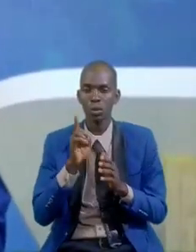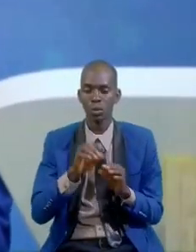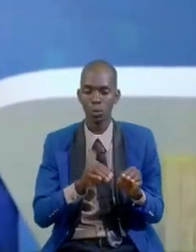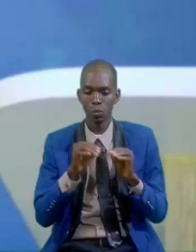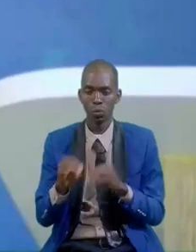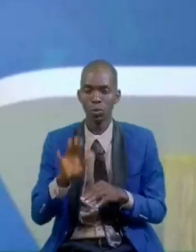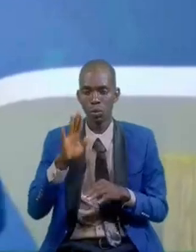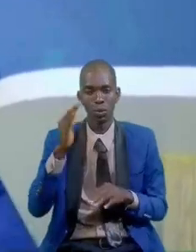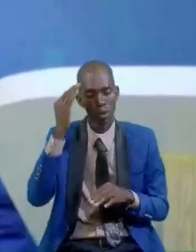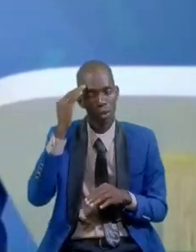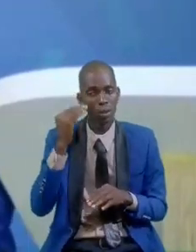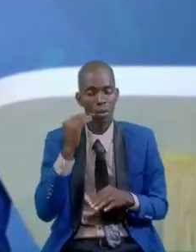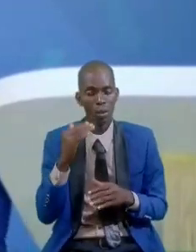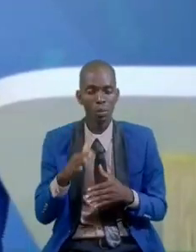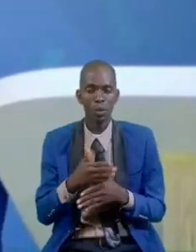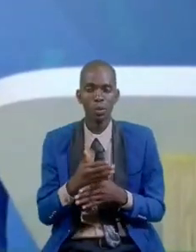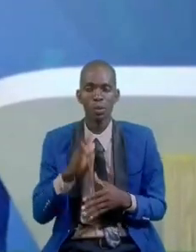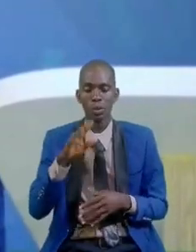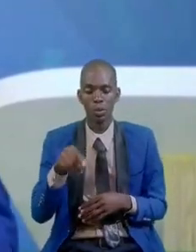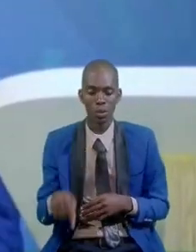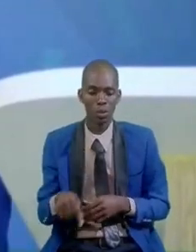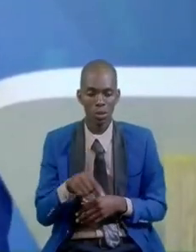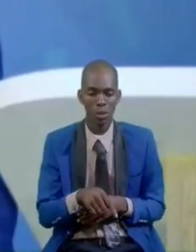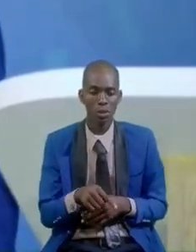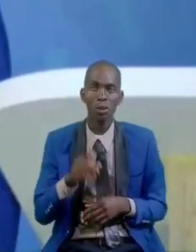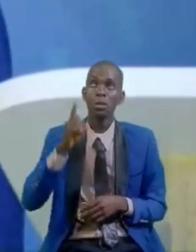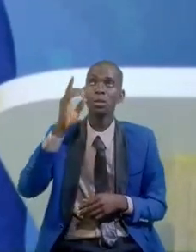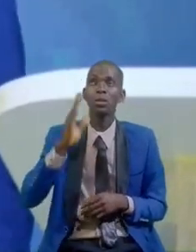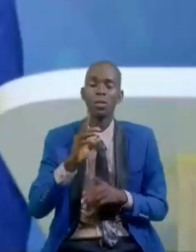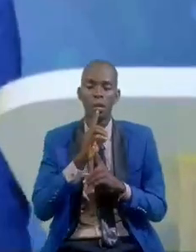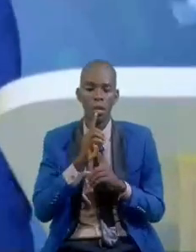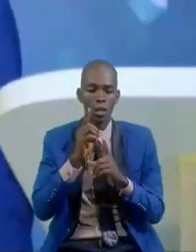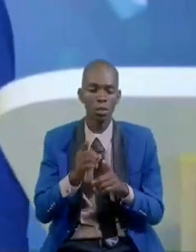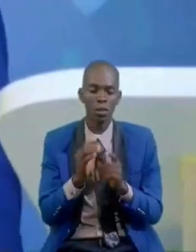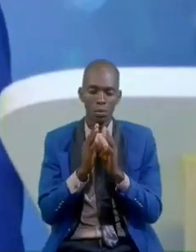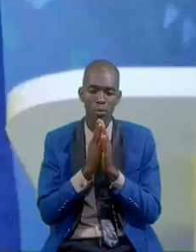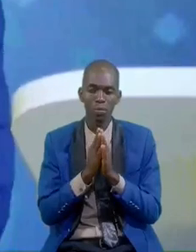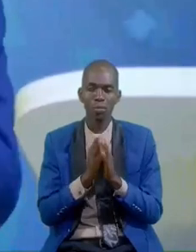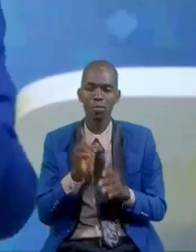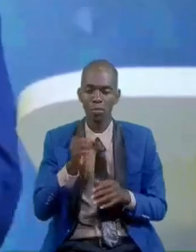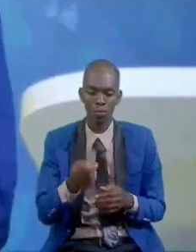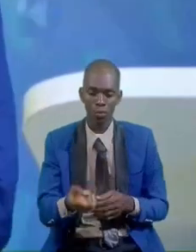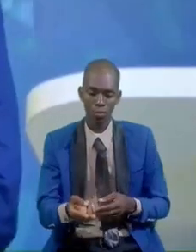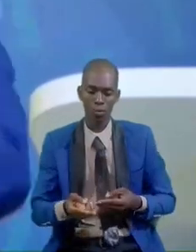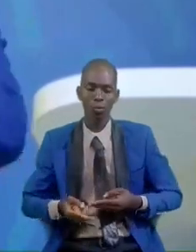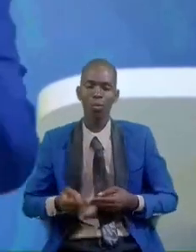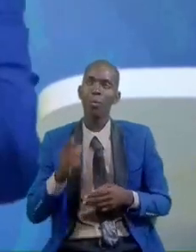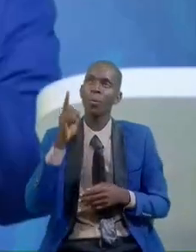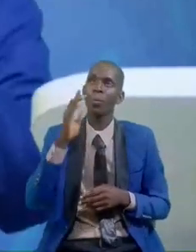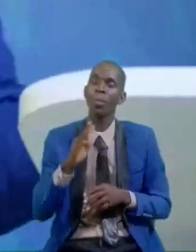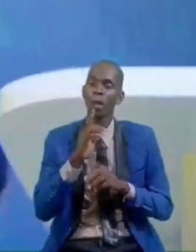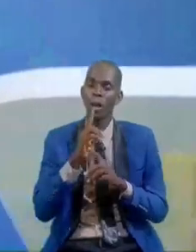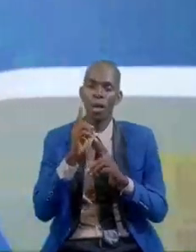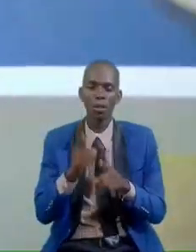ta tête entre tes genoux. Dieu exauce la prière. Tu te couches. Dieu exauce